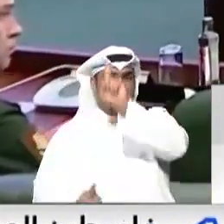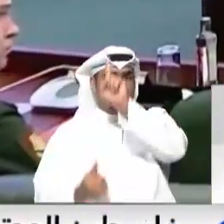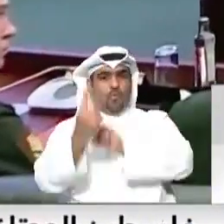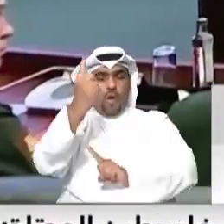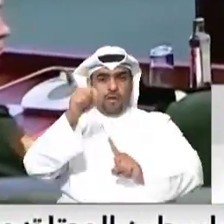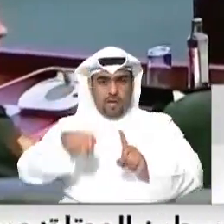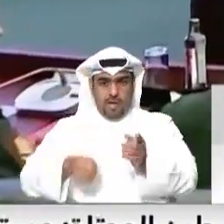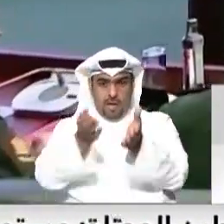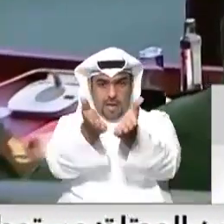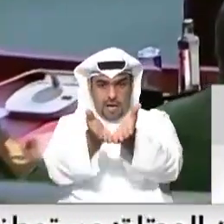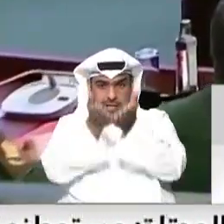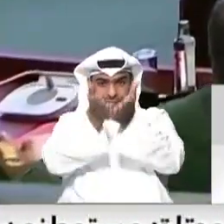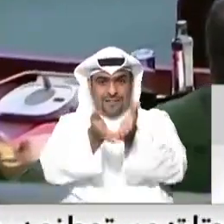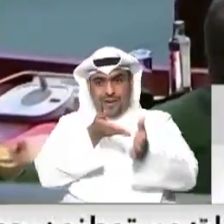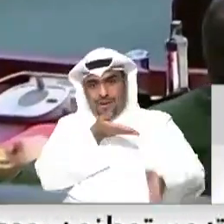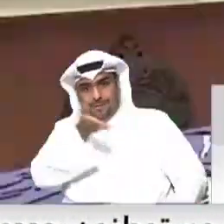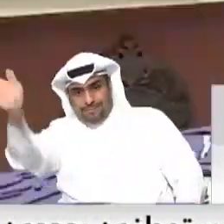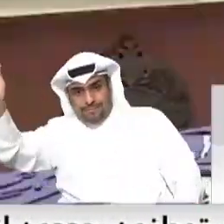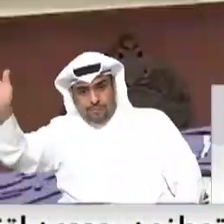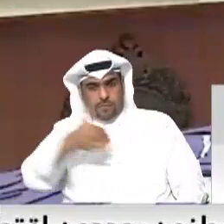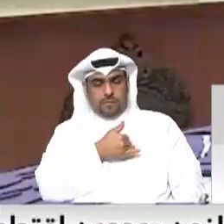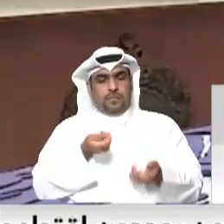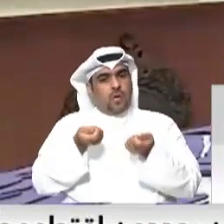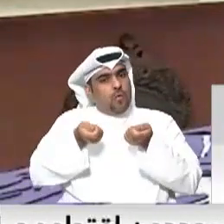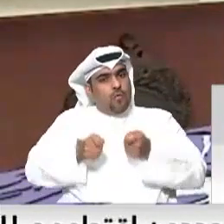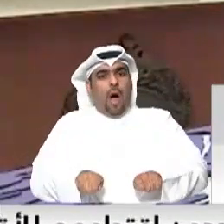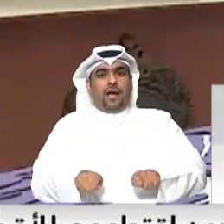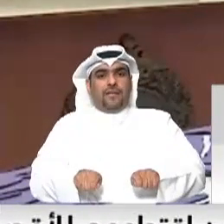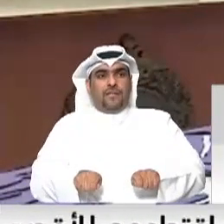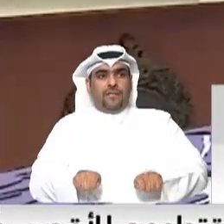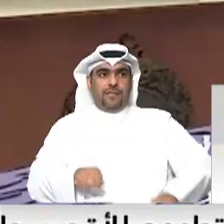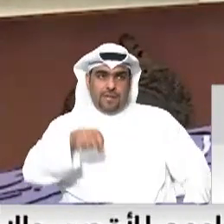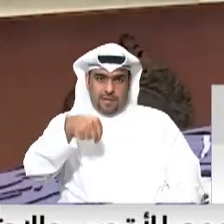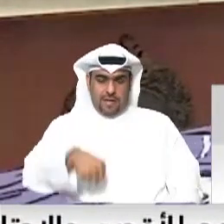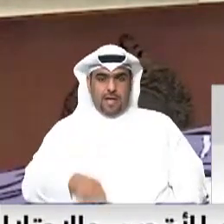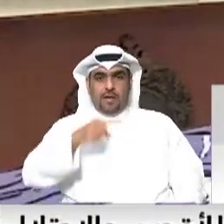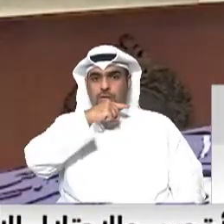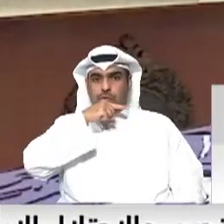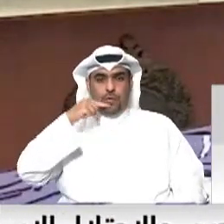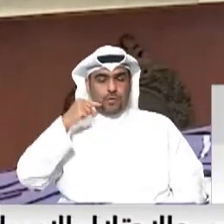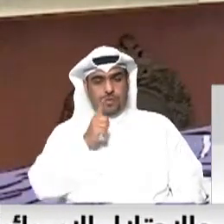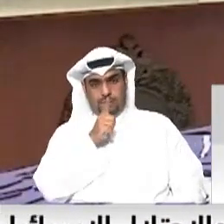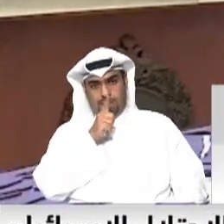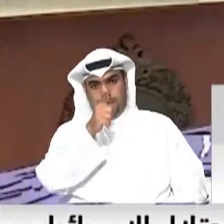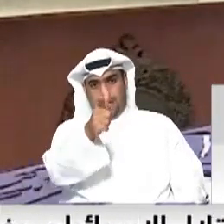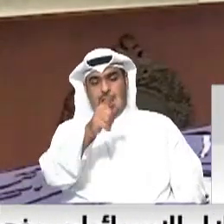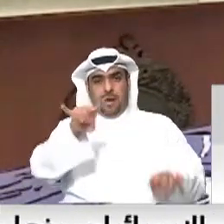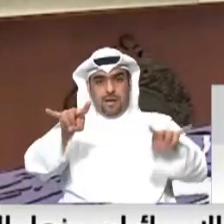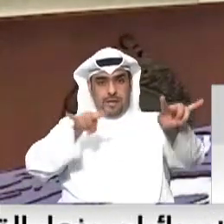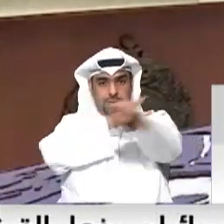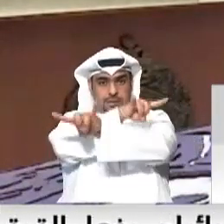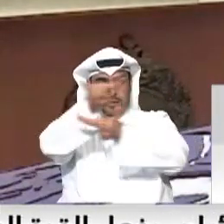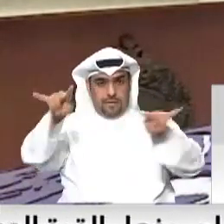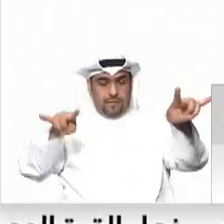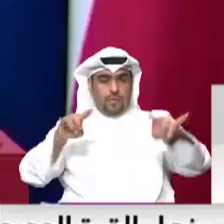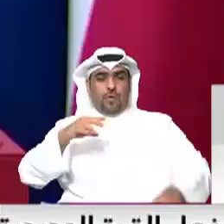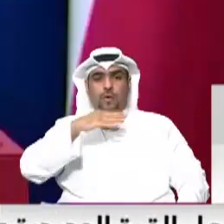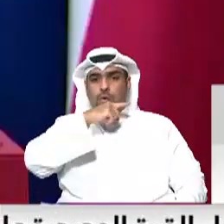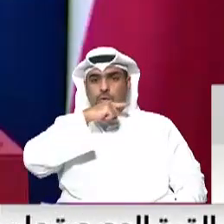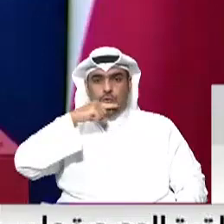كما كشف عن إحصائية جديدة للحرب أشار خلالها إلى أن القوات الجوية الروسية دمرت أكثر